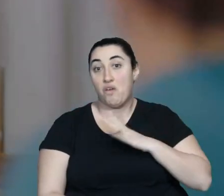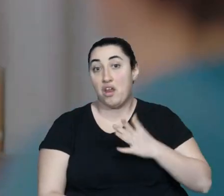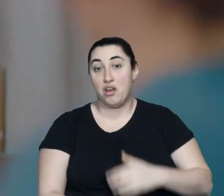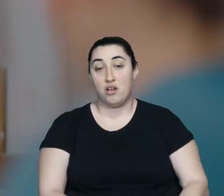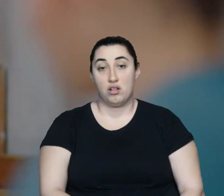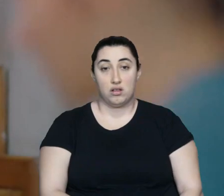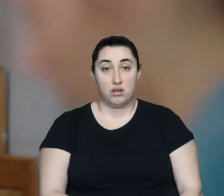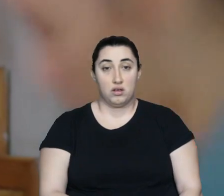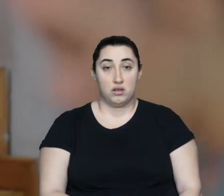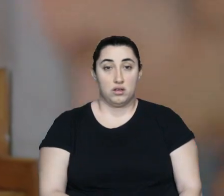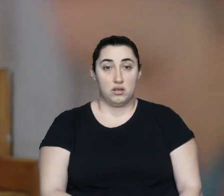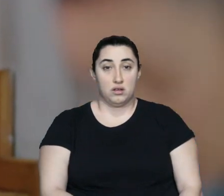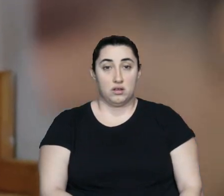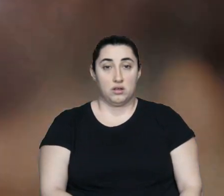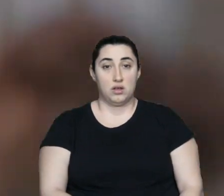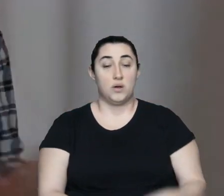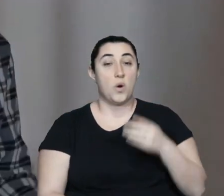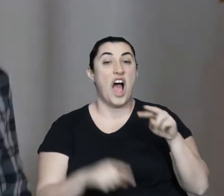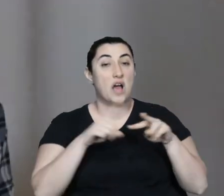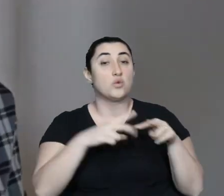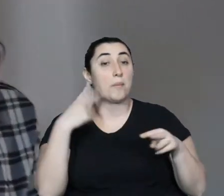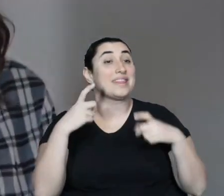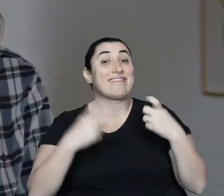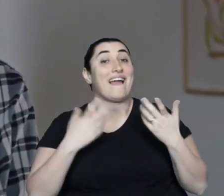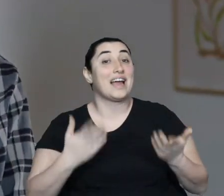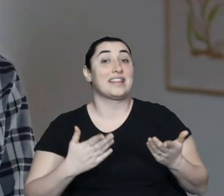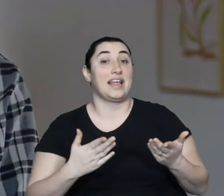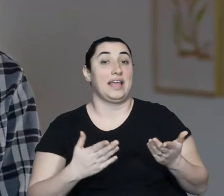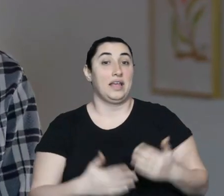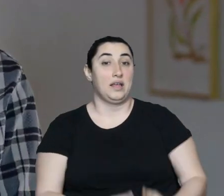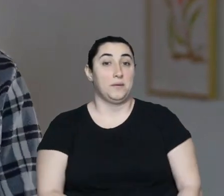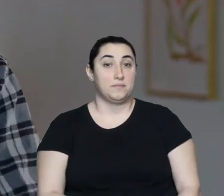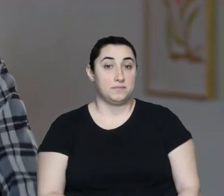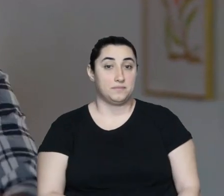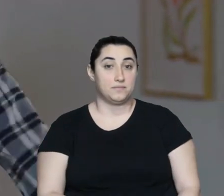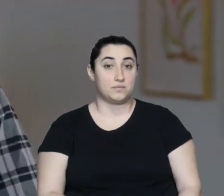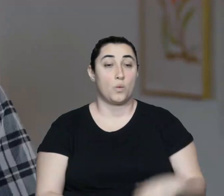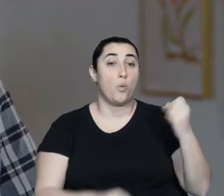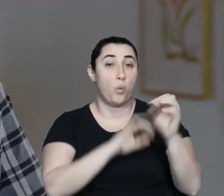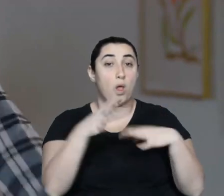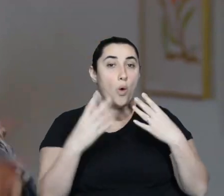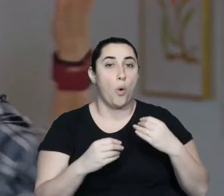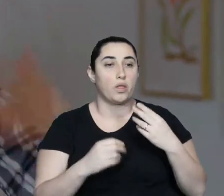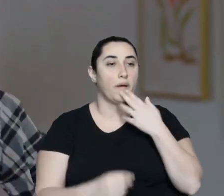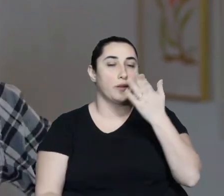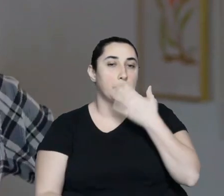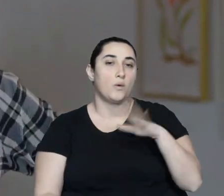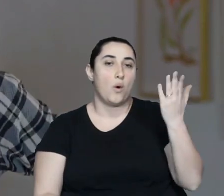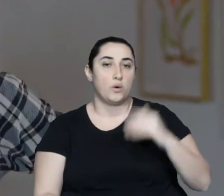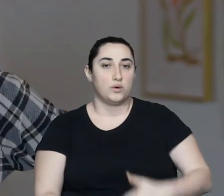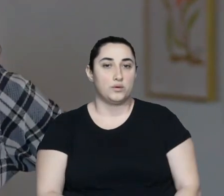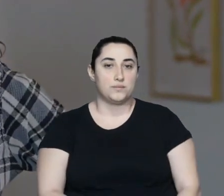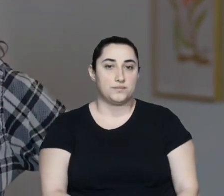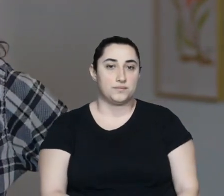ki. Ya bu Aysu ablam nerede ya? O kadar kıyamet koptu. Hanımefendi ortalarda